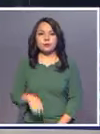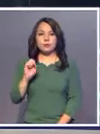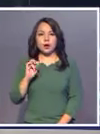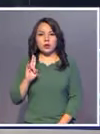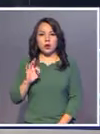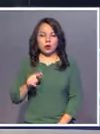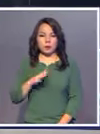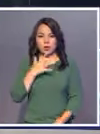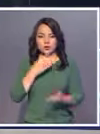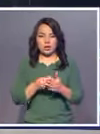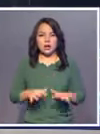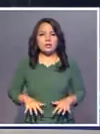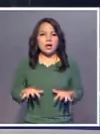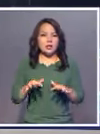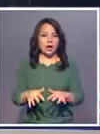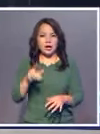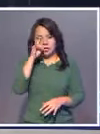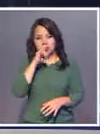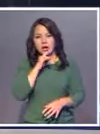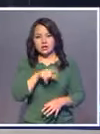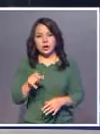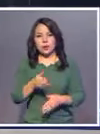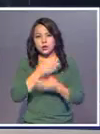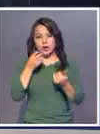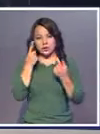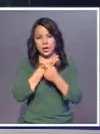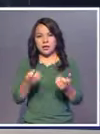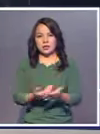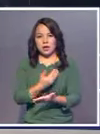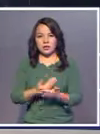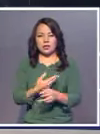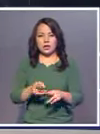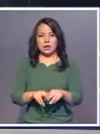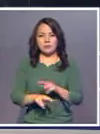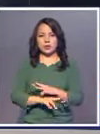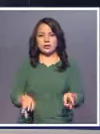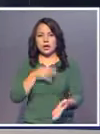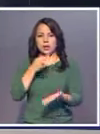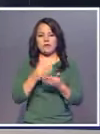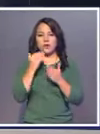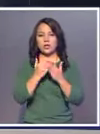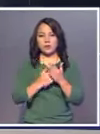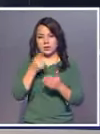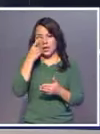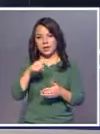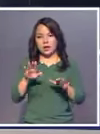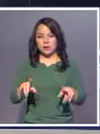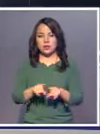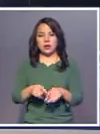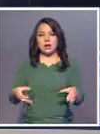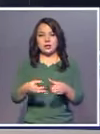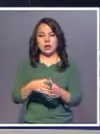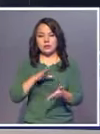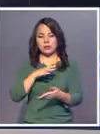Бангкоктағы лаңкестік құрбандардың арасында Қазақстан азаматтары жоқ, деп хабарлайды еліміздің сыртқы істер министрлігі. Ведомство Таиландтағы